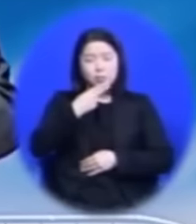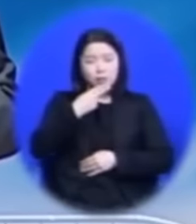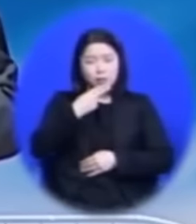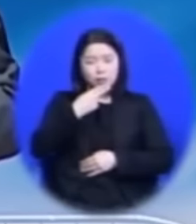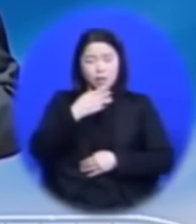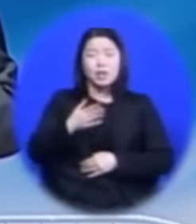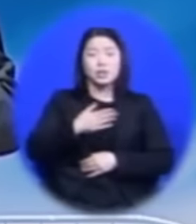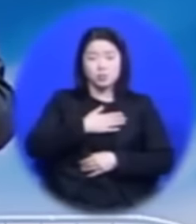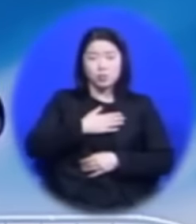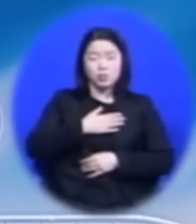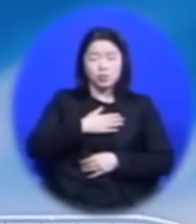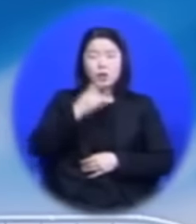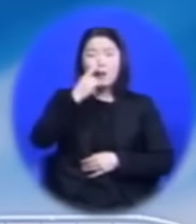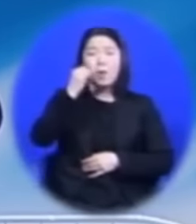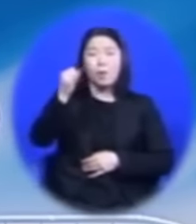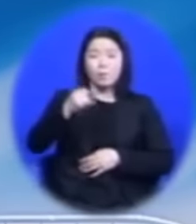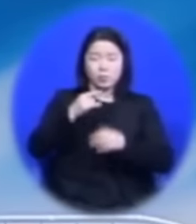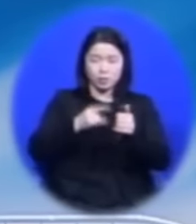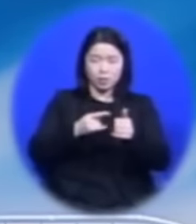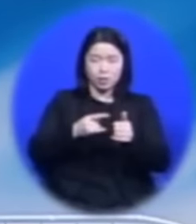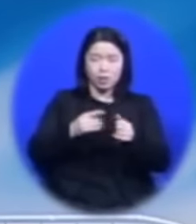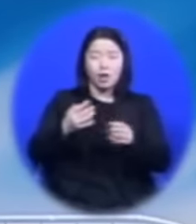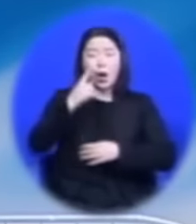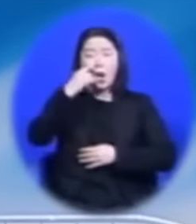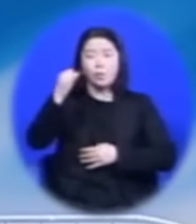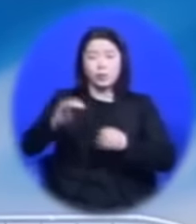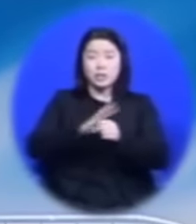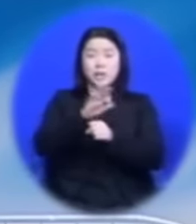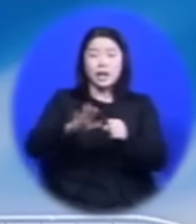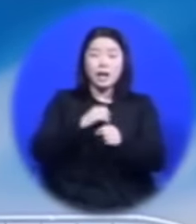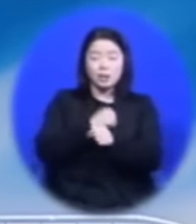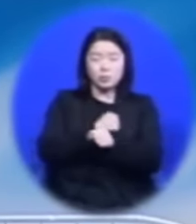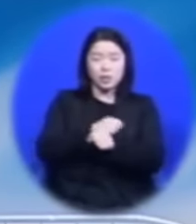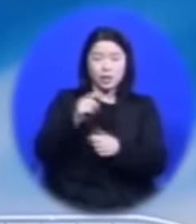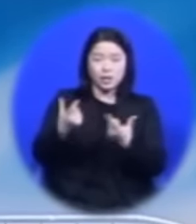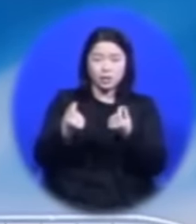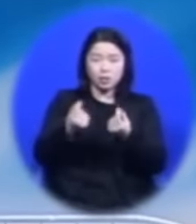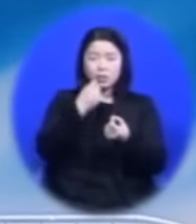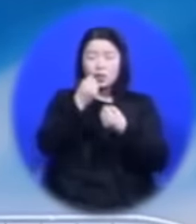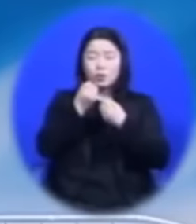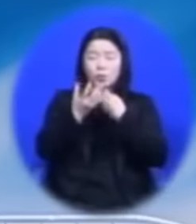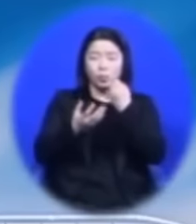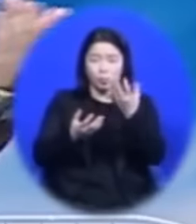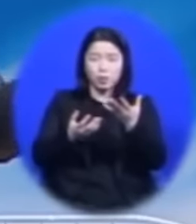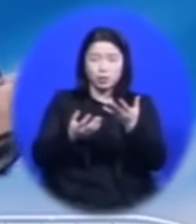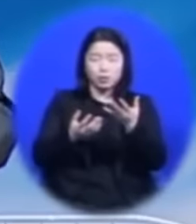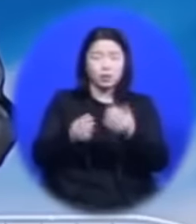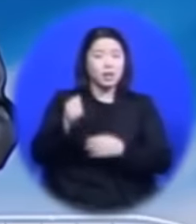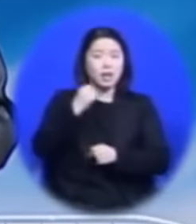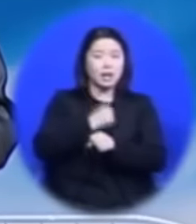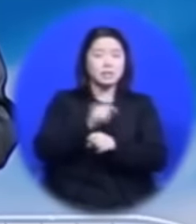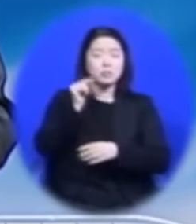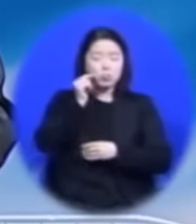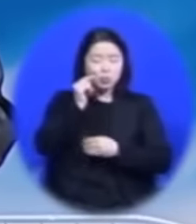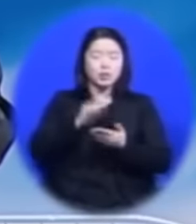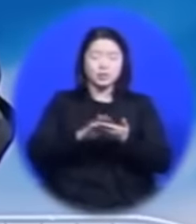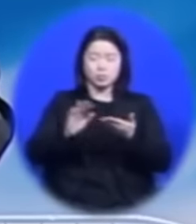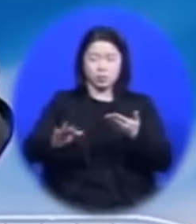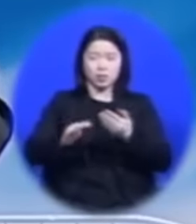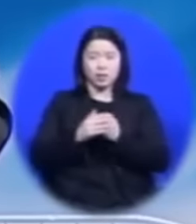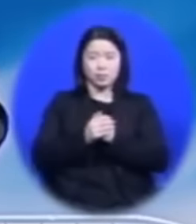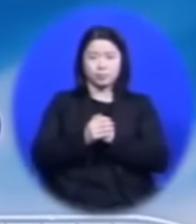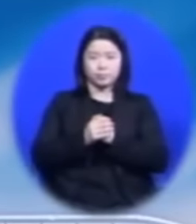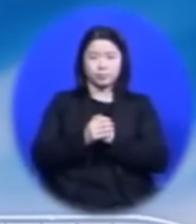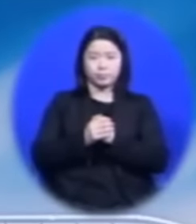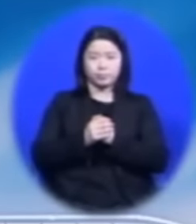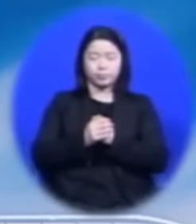저는 어머님께 어머님 사랑합니다 이런 고백을 못한 것 같아요.